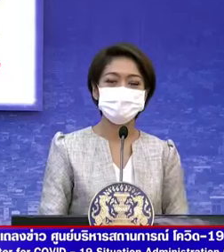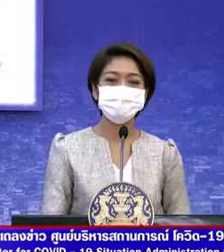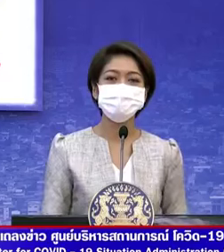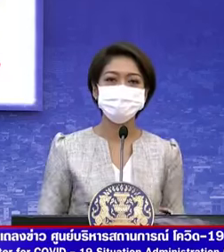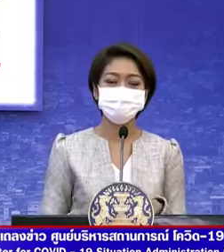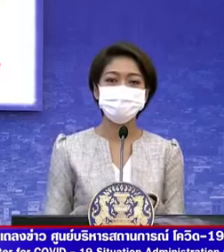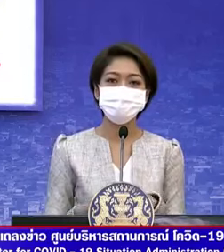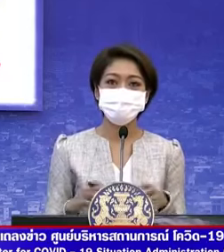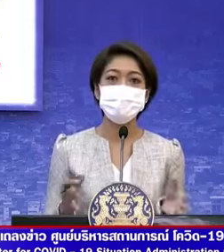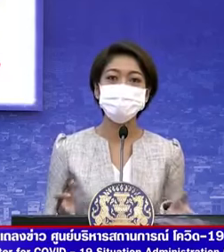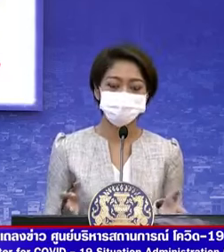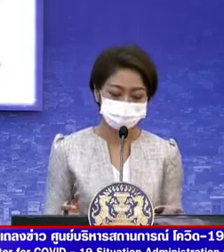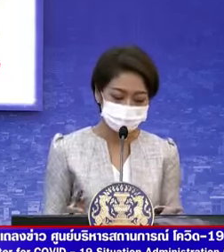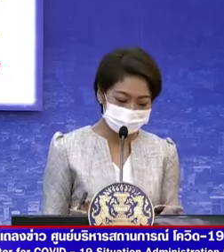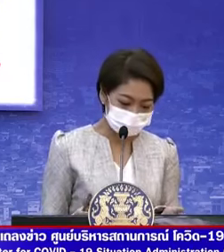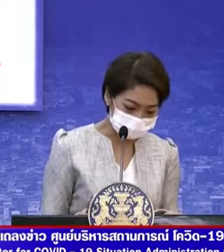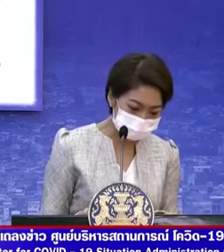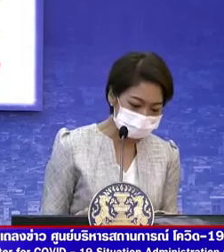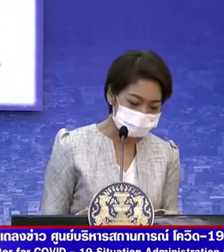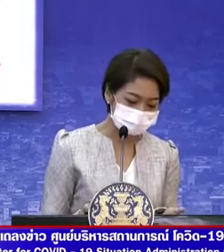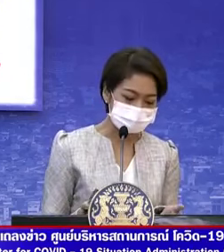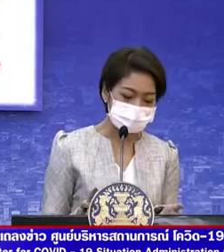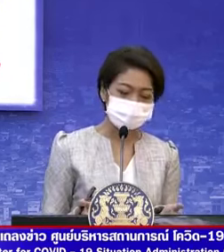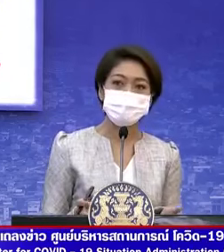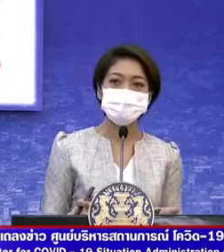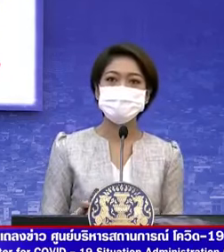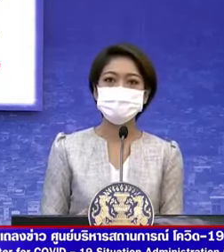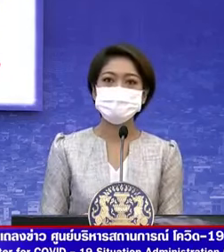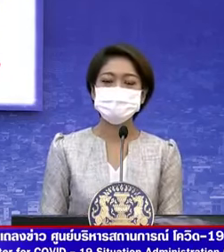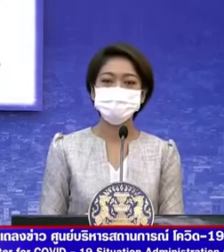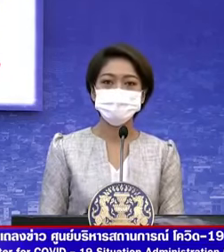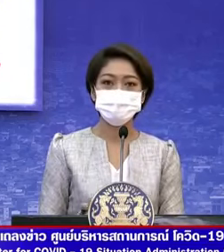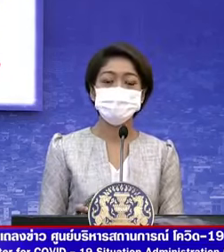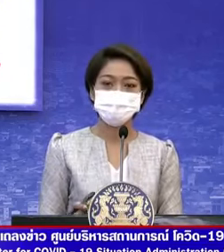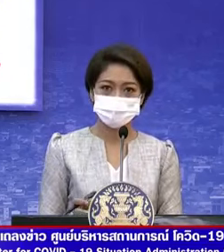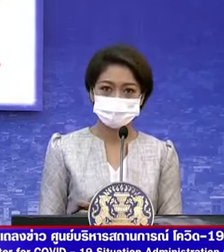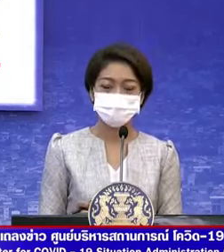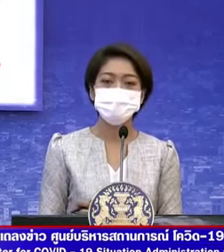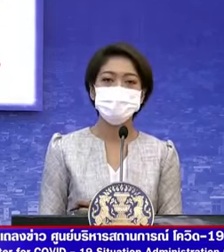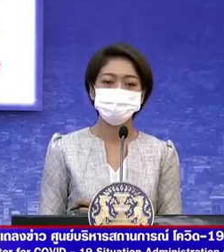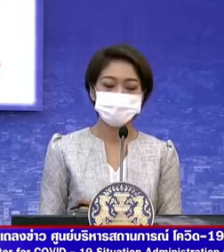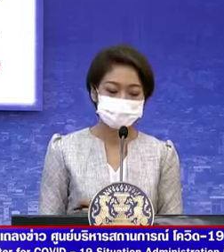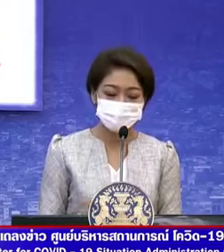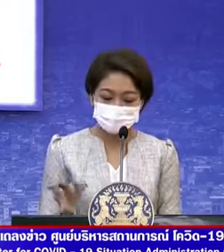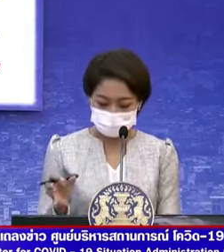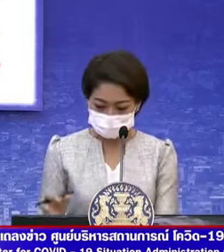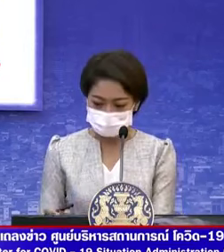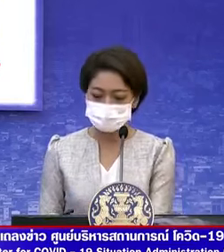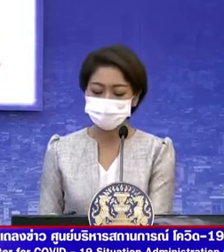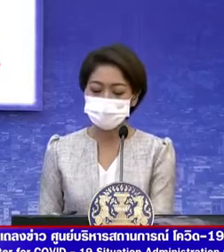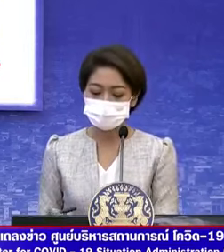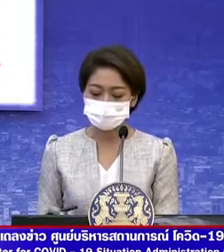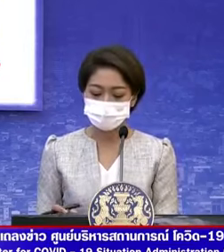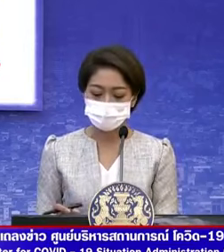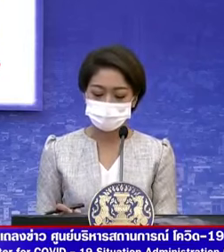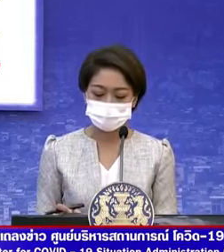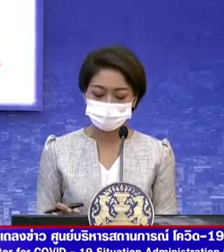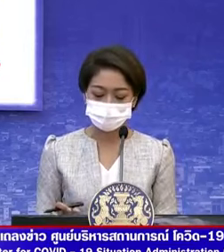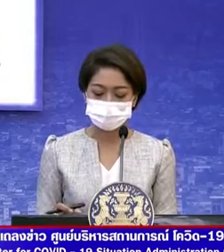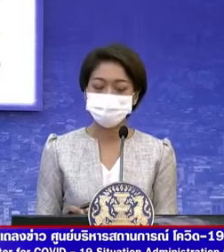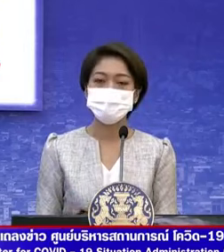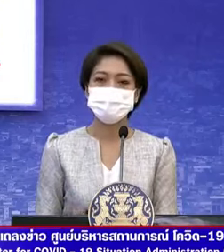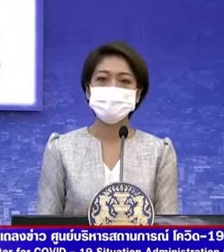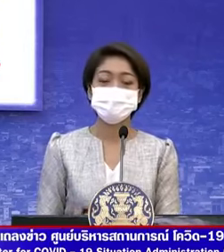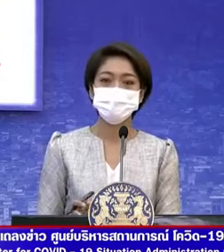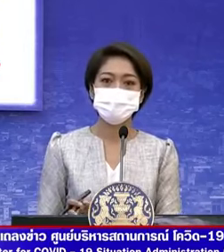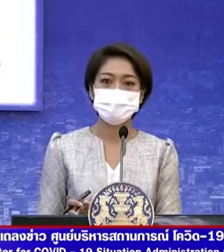ตรนะคะนี่ก็คือเรียกว่าเป็นภาพรวมของมาตรการต่างๆนะคะที่คณะรัฐมนตรีมีมติเห็นชอบนะคะหลังจากนี้ไม่นานเกินรอค่ะเพราะว่า